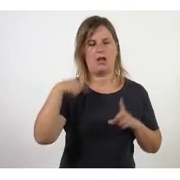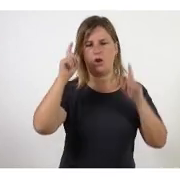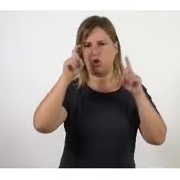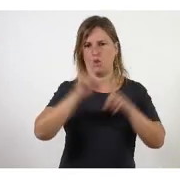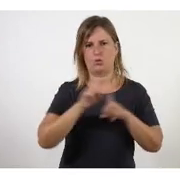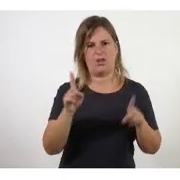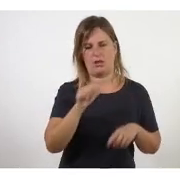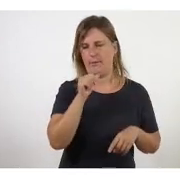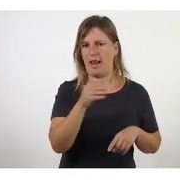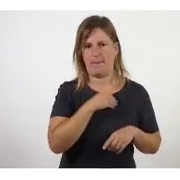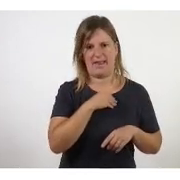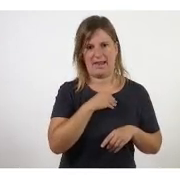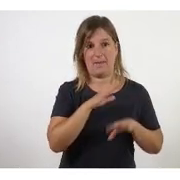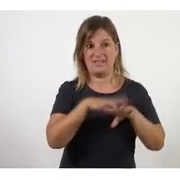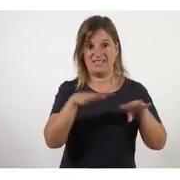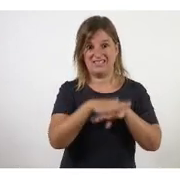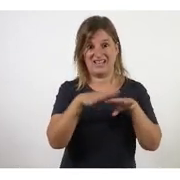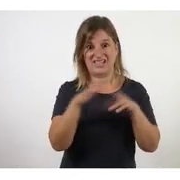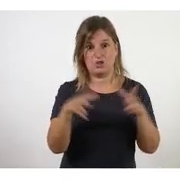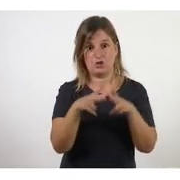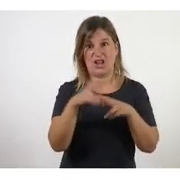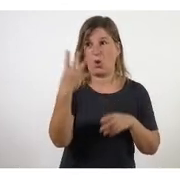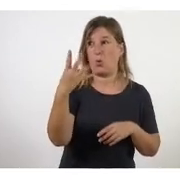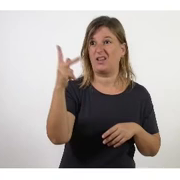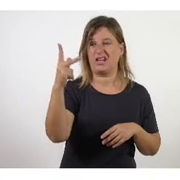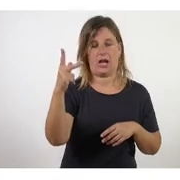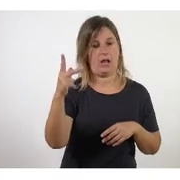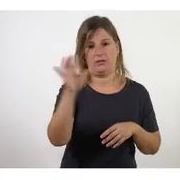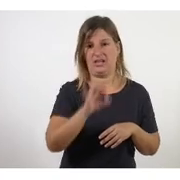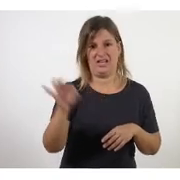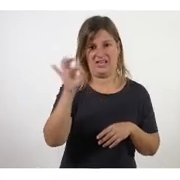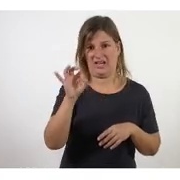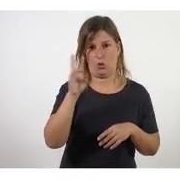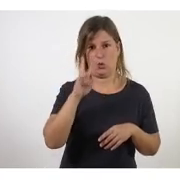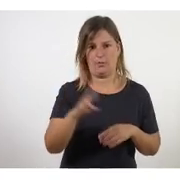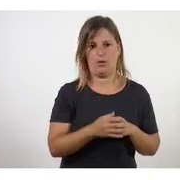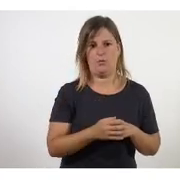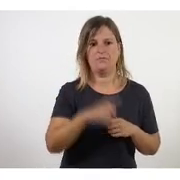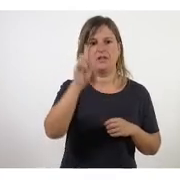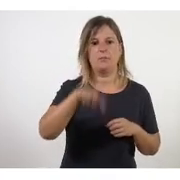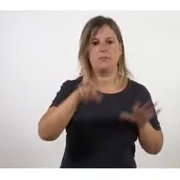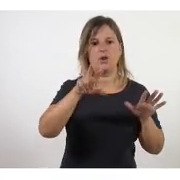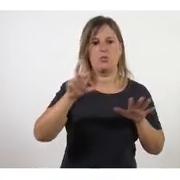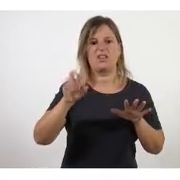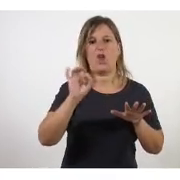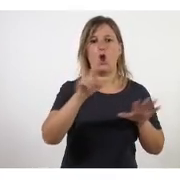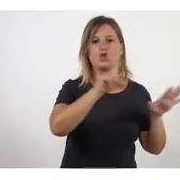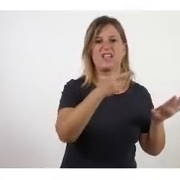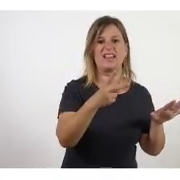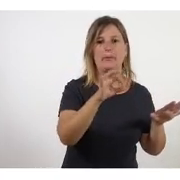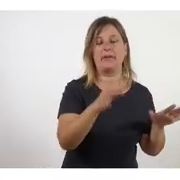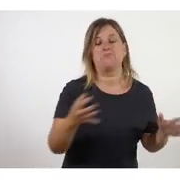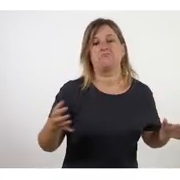perquè no val la pena. Per xarxes socials, un vídeo 4K ningú veurà 4K. 1080-720. Bueno,